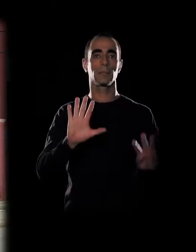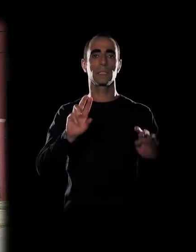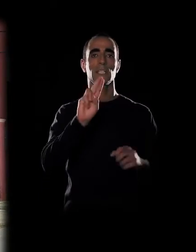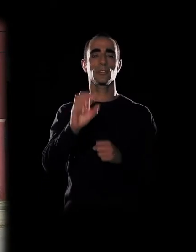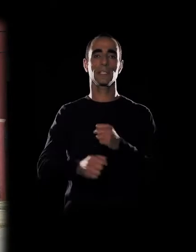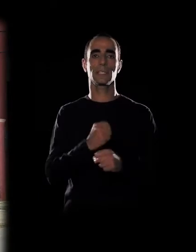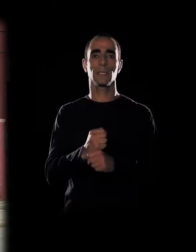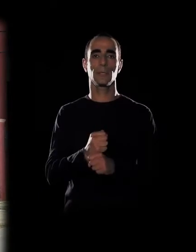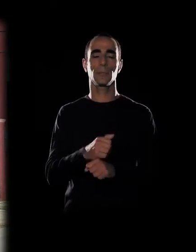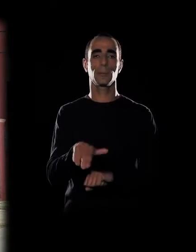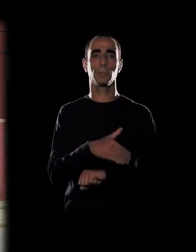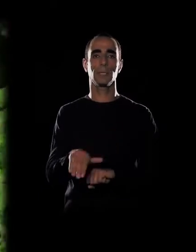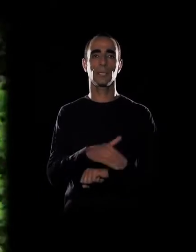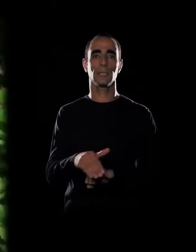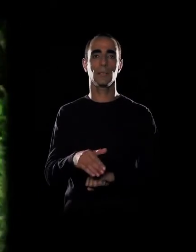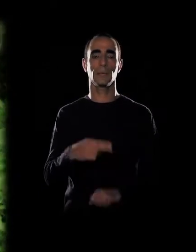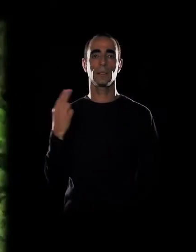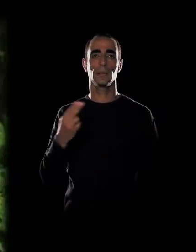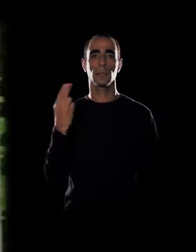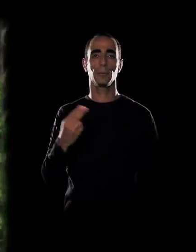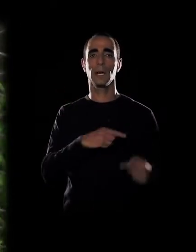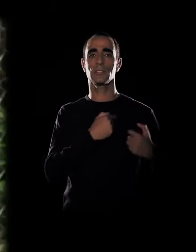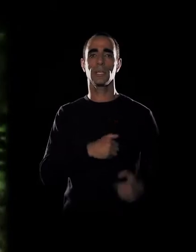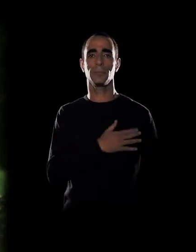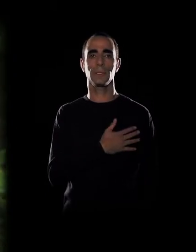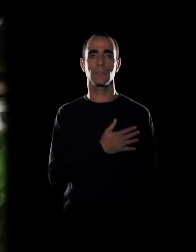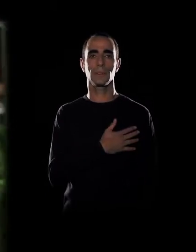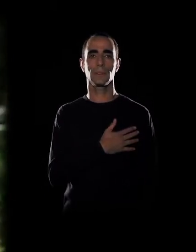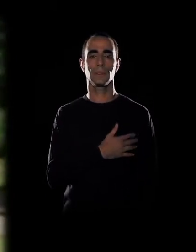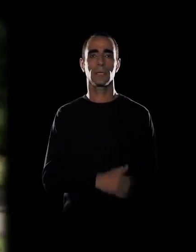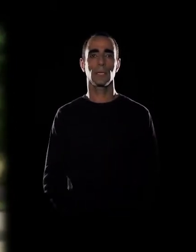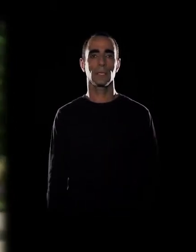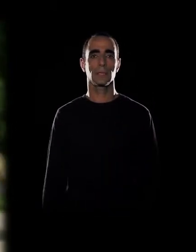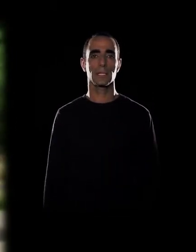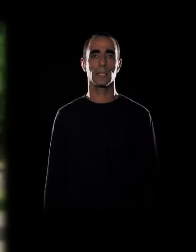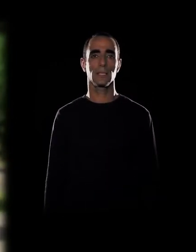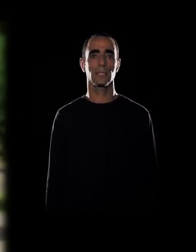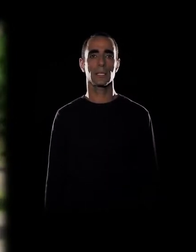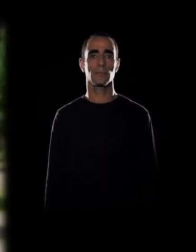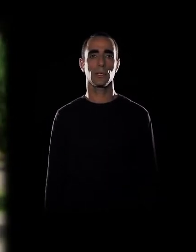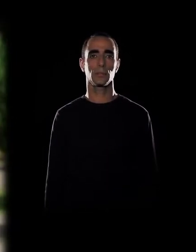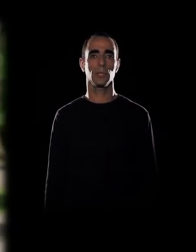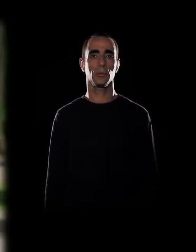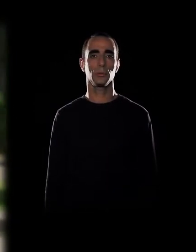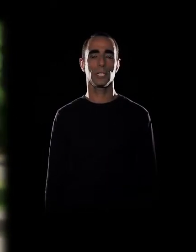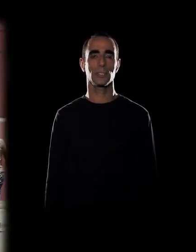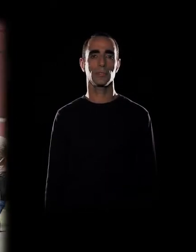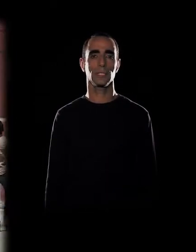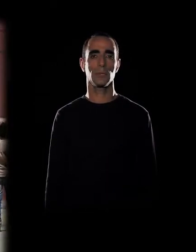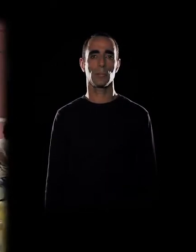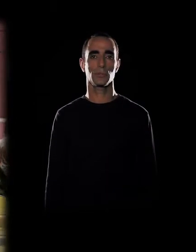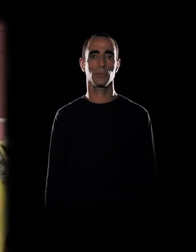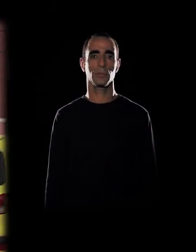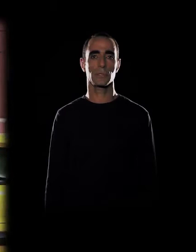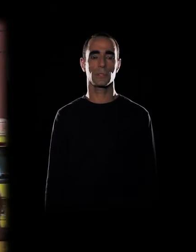أحمر 29 سنة بطالة ما عادش تحبني تسهر الليل ترسف في حكوك الحلو وتحشي